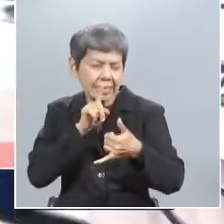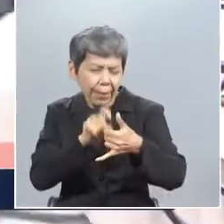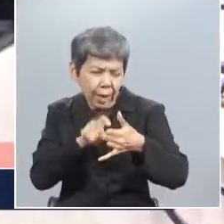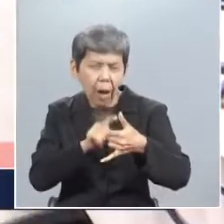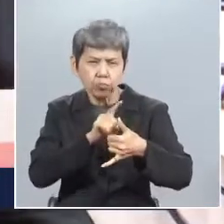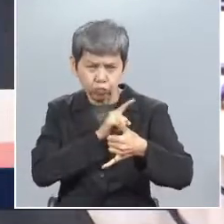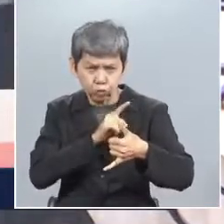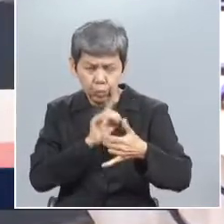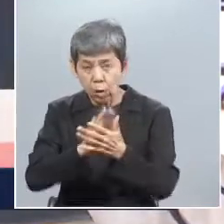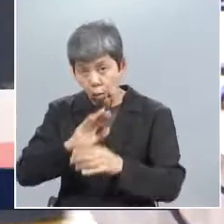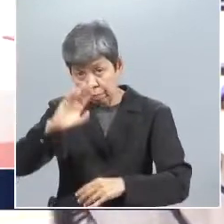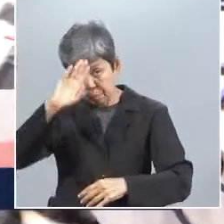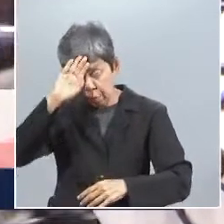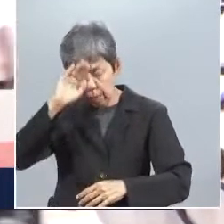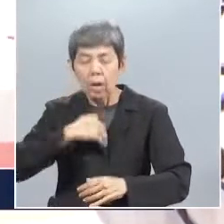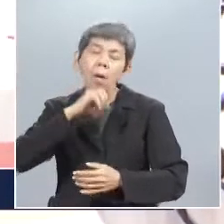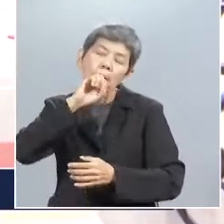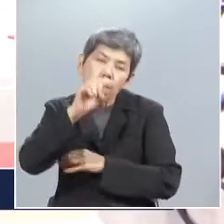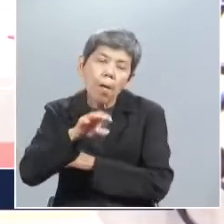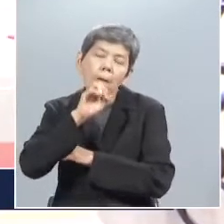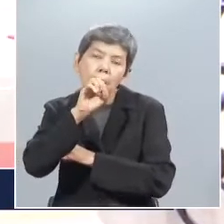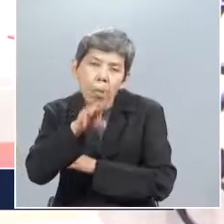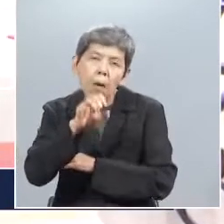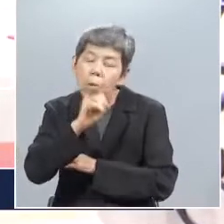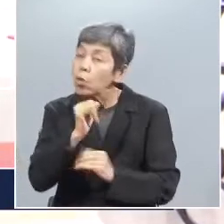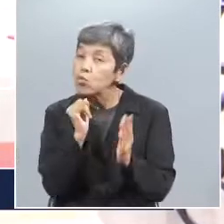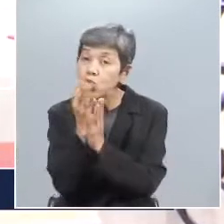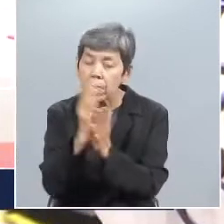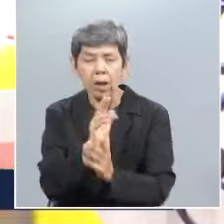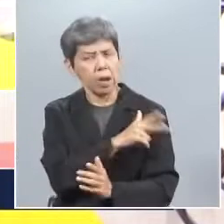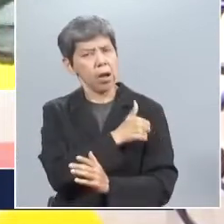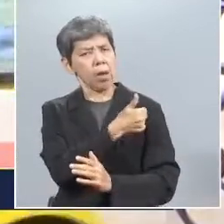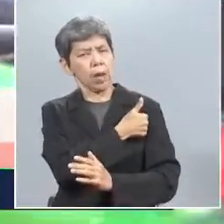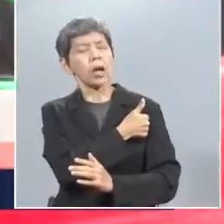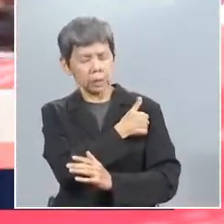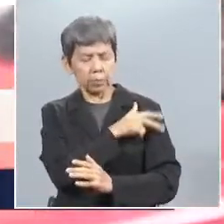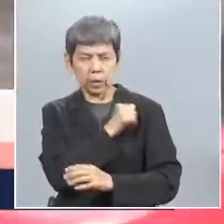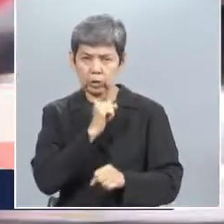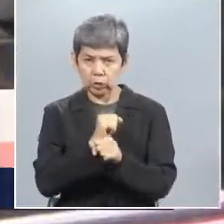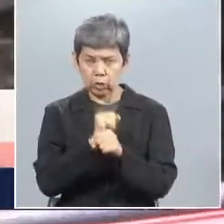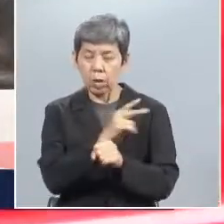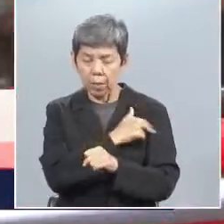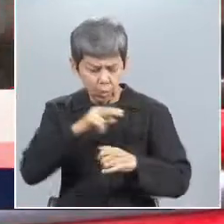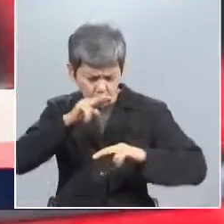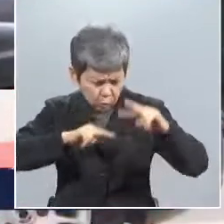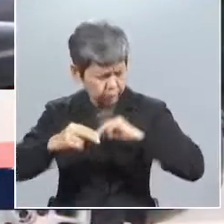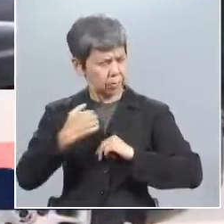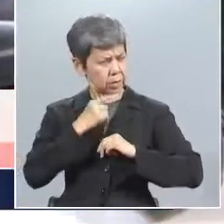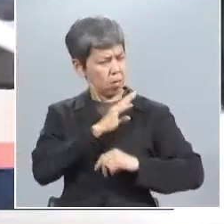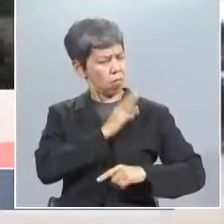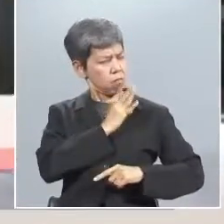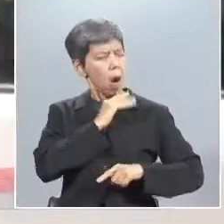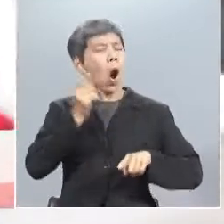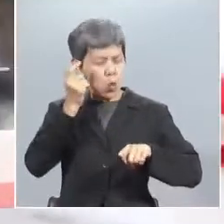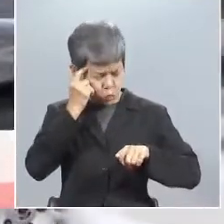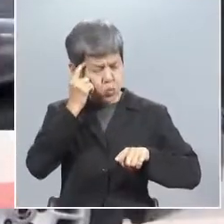คนไข้เนี่ยะเป็นผู้ให้ทำลายถ้าไม่ถูกต้องแพทย์ผู้สอบสวนโรคนั้นคือพระตรวจสอบแล้วถ้าเกิดว่าโกหกก็จะ